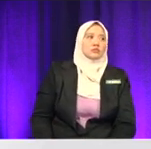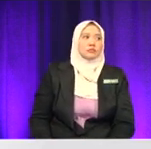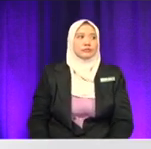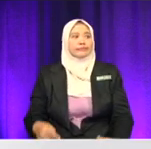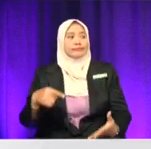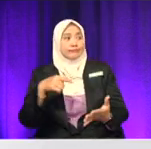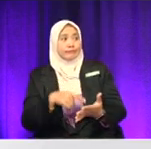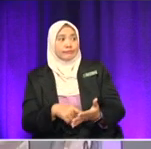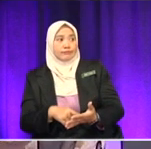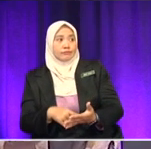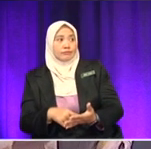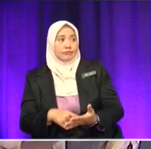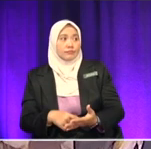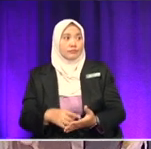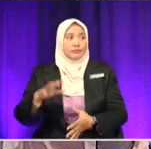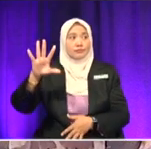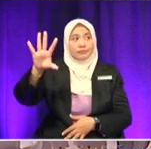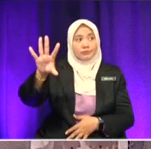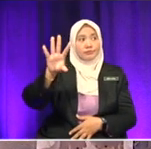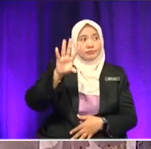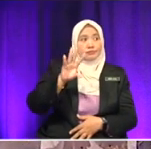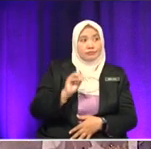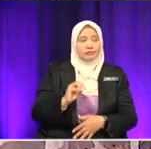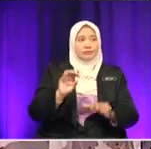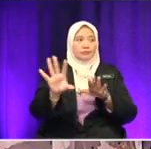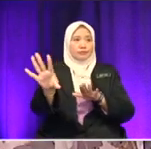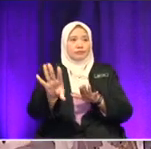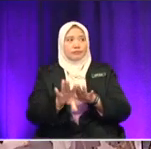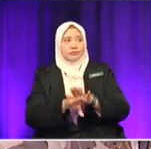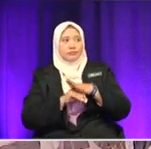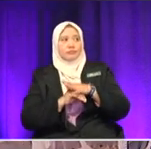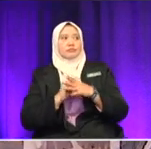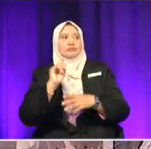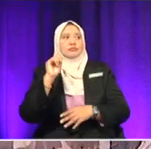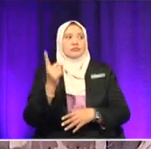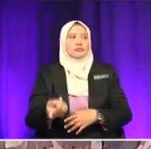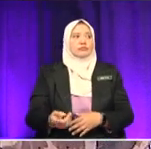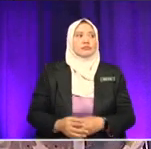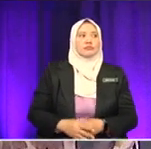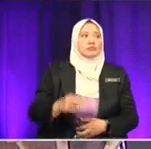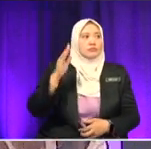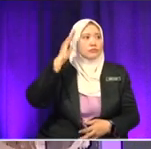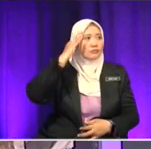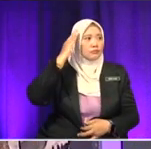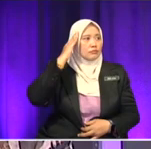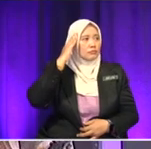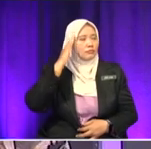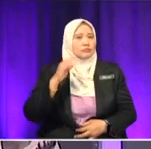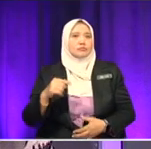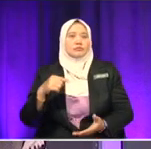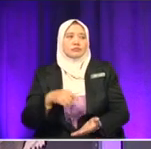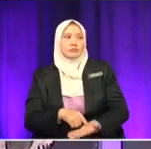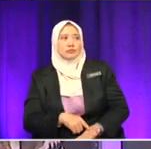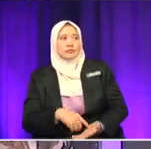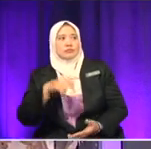kita. Hanya salin balik sahaja. Okay. Guna mata je, cikgu. Guna mata je. Yang penting kita tahu bahawa ini adalah